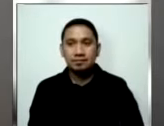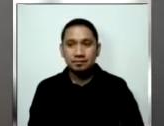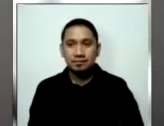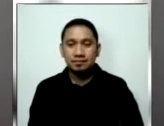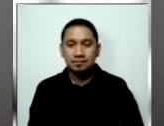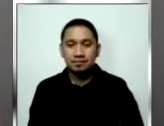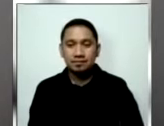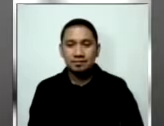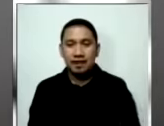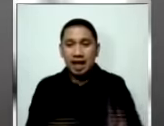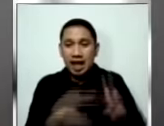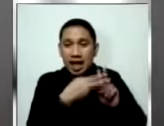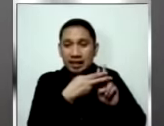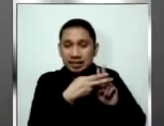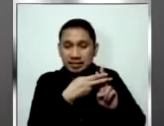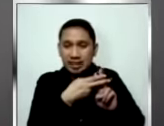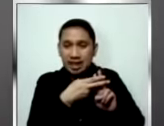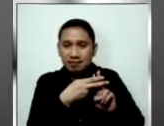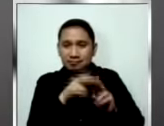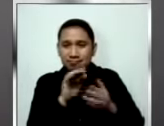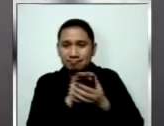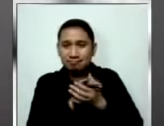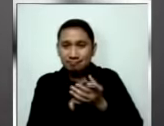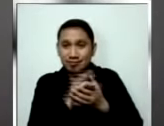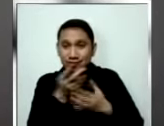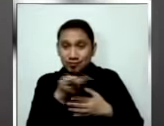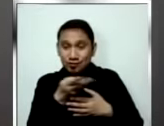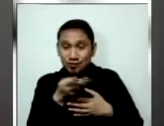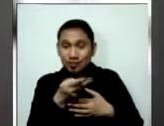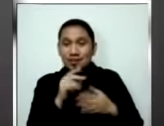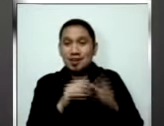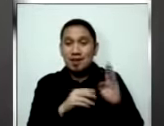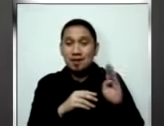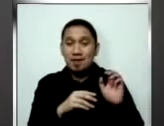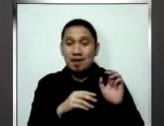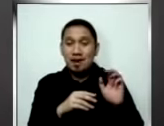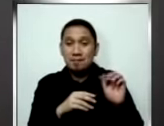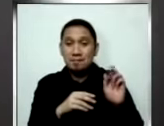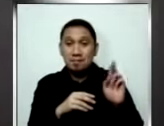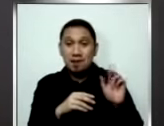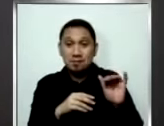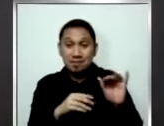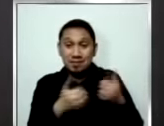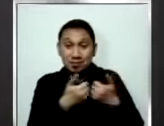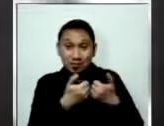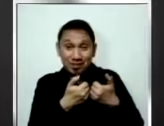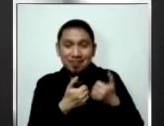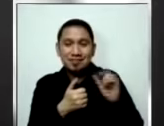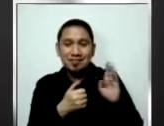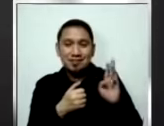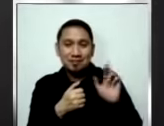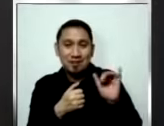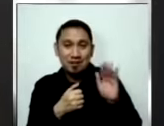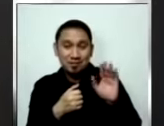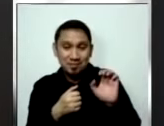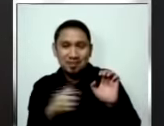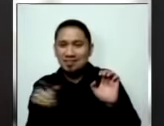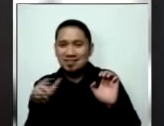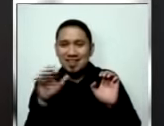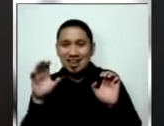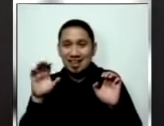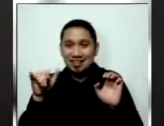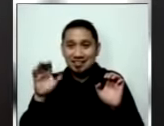Hashtag couple at sibling goals din sina Barbie Forteza, Jack Roberto at Sanya Lopez na hindi rin inatrasan